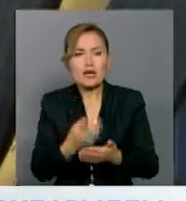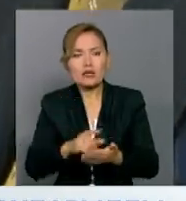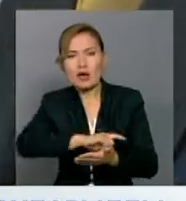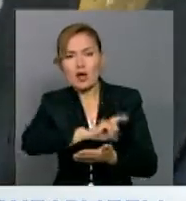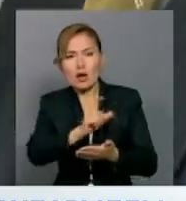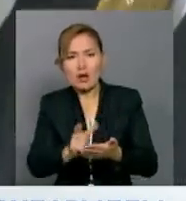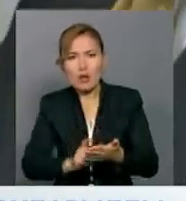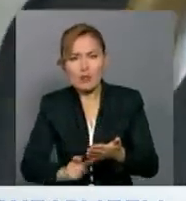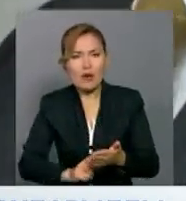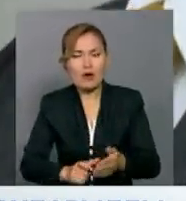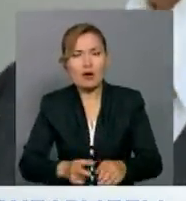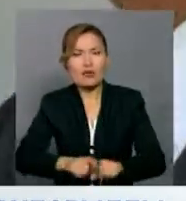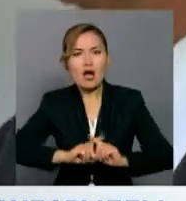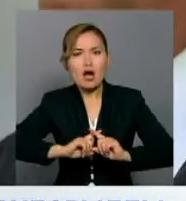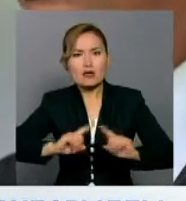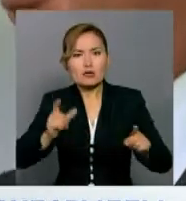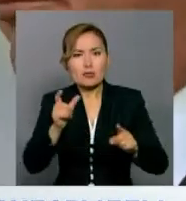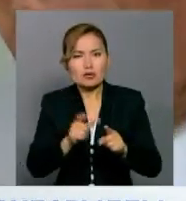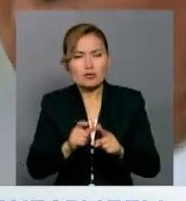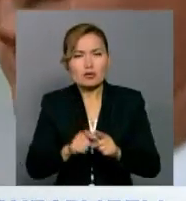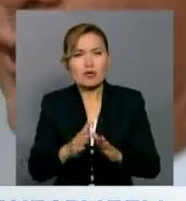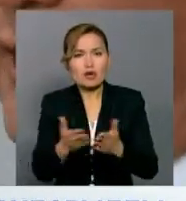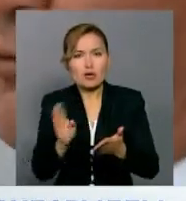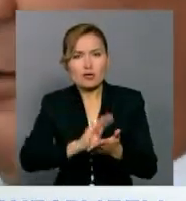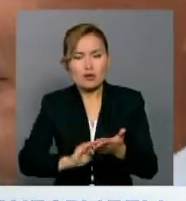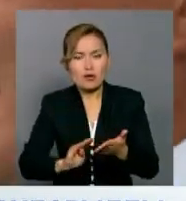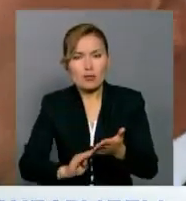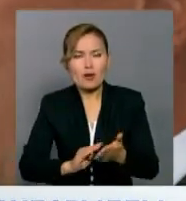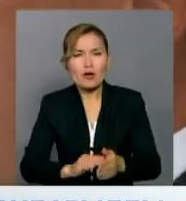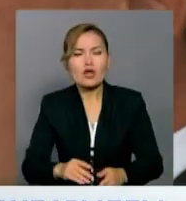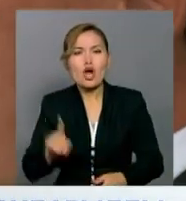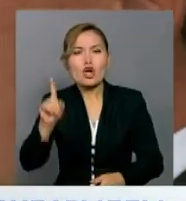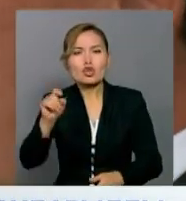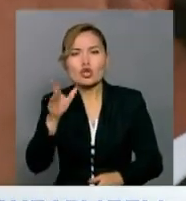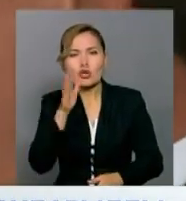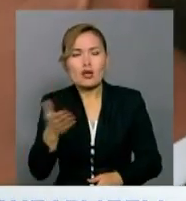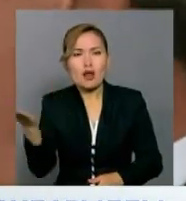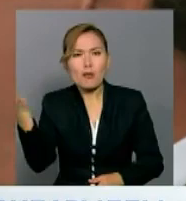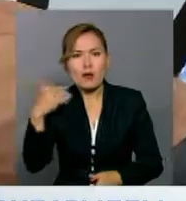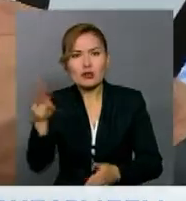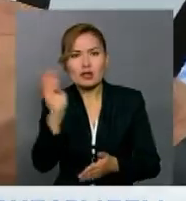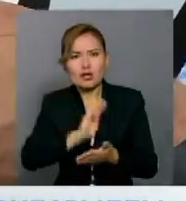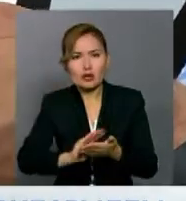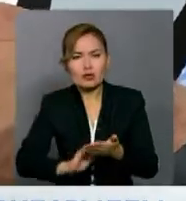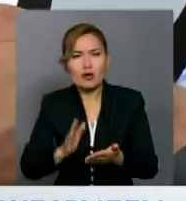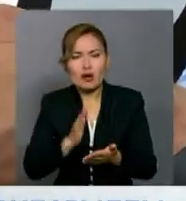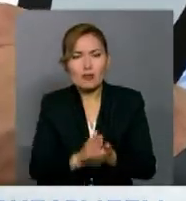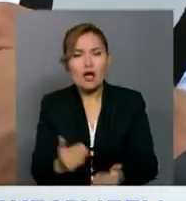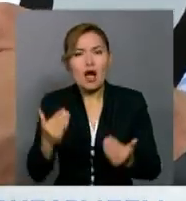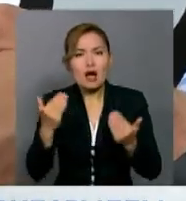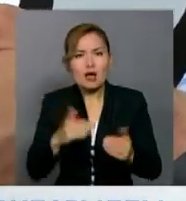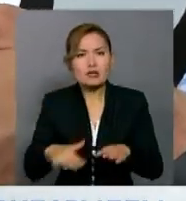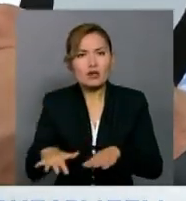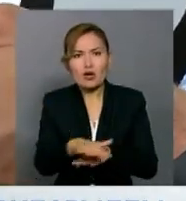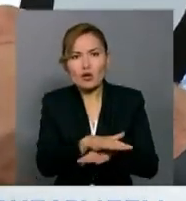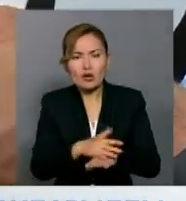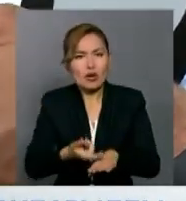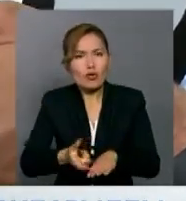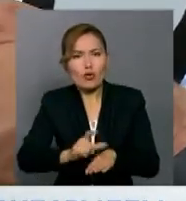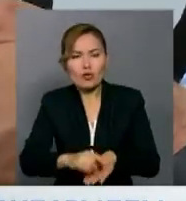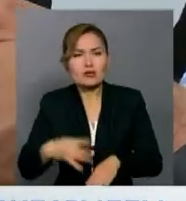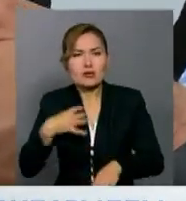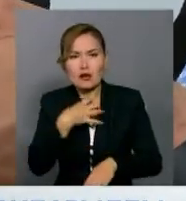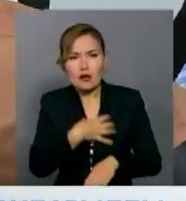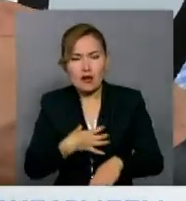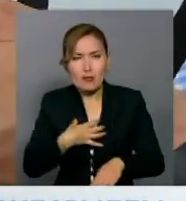білім біліктілігінің артуына игі ықпал етті. Оның осыдан бір ғасырдан астам уақыт бұрын жазылғанына қарамастан, қазіргі қоғам үшін мән маңызы,